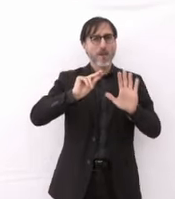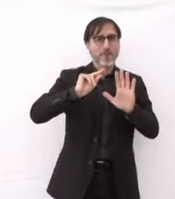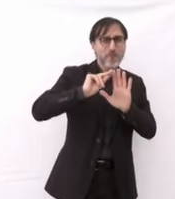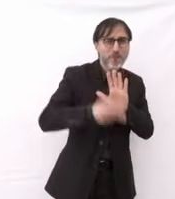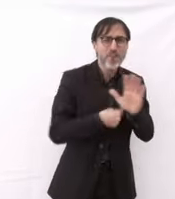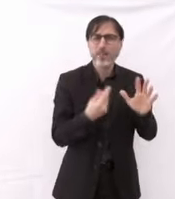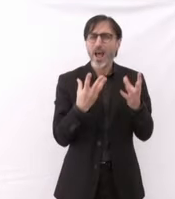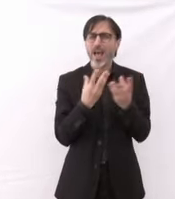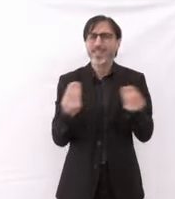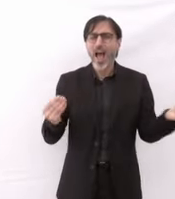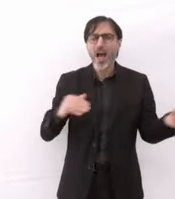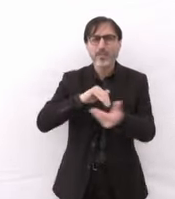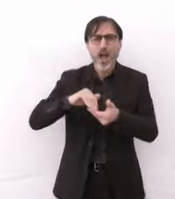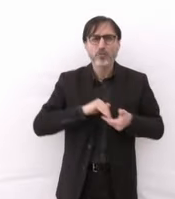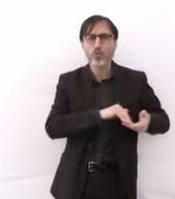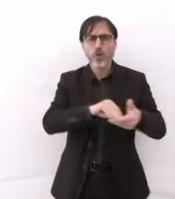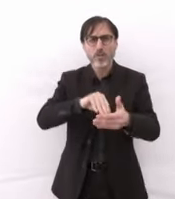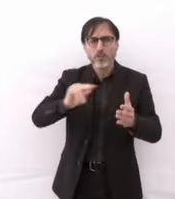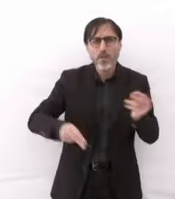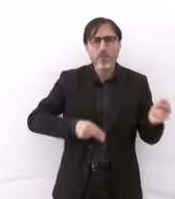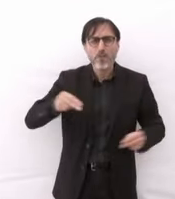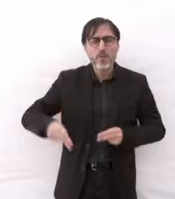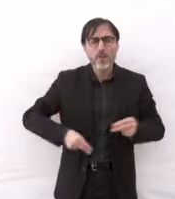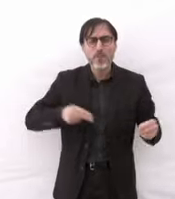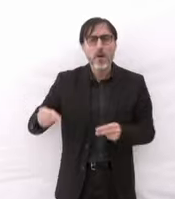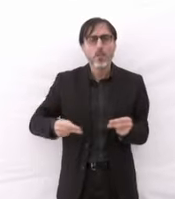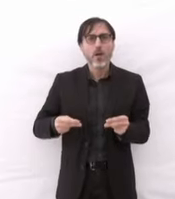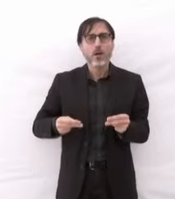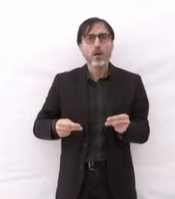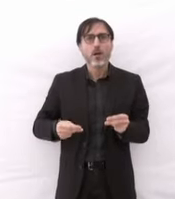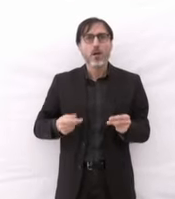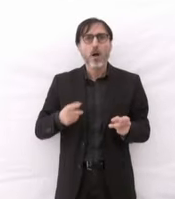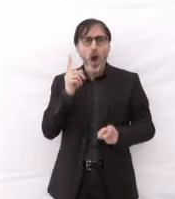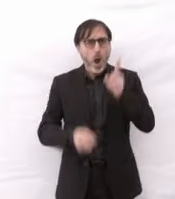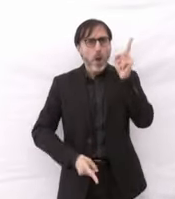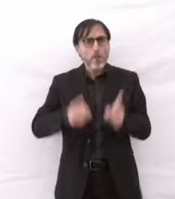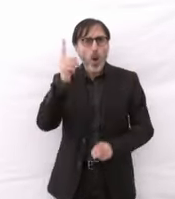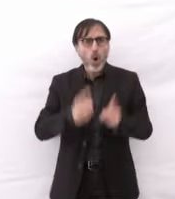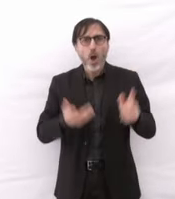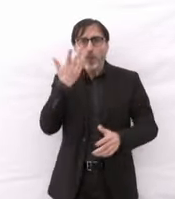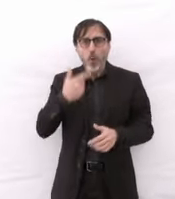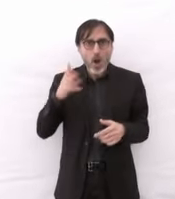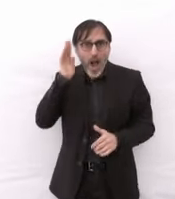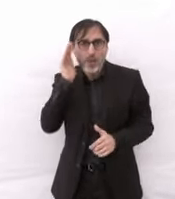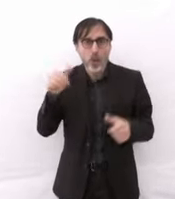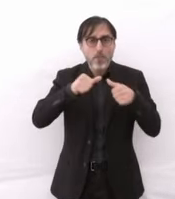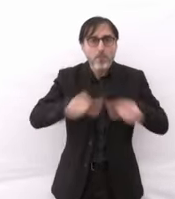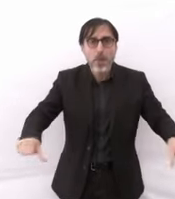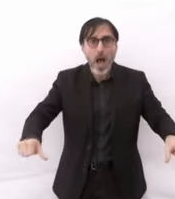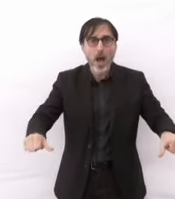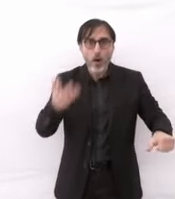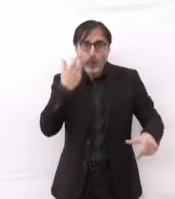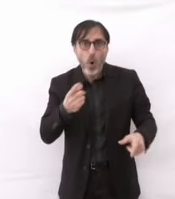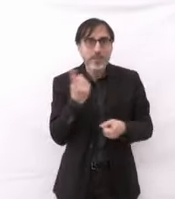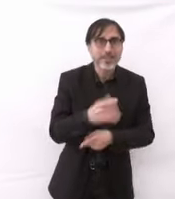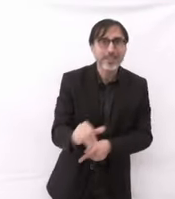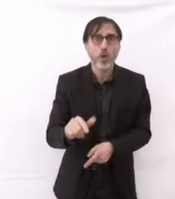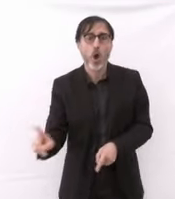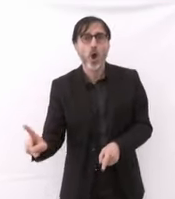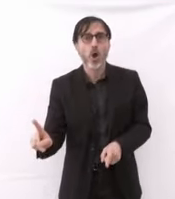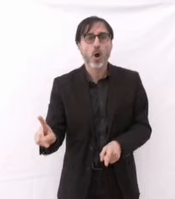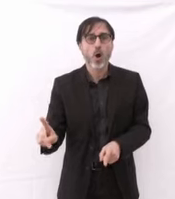firmata da tantissime associazioni. Ma vuole la politica ascoltare la base o non la vuole ascoltare?